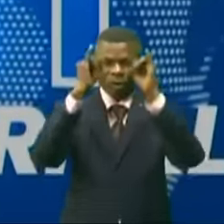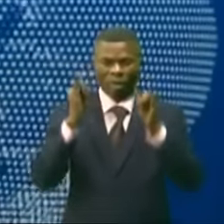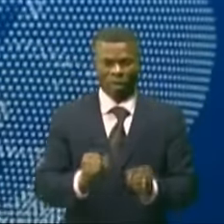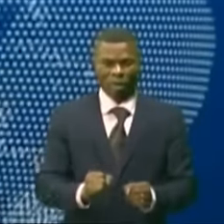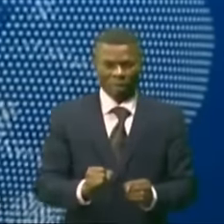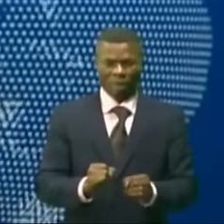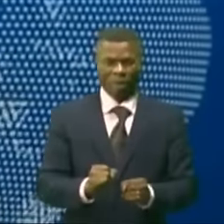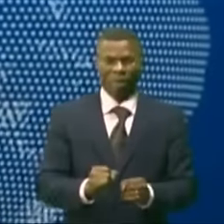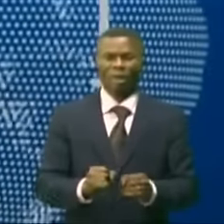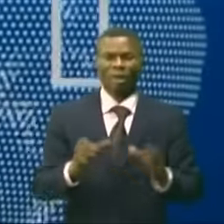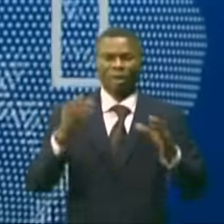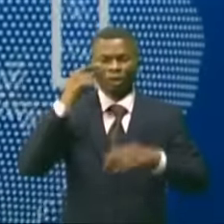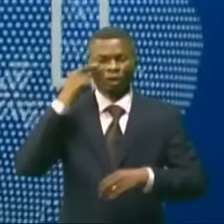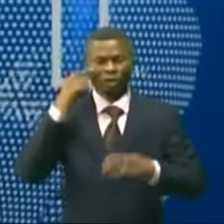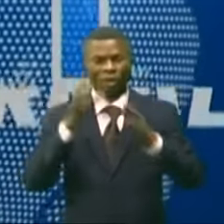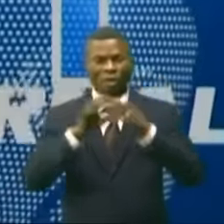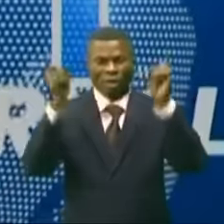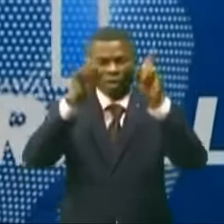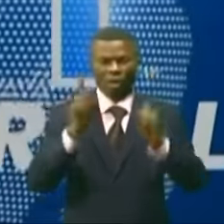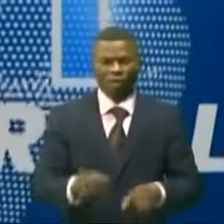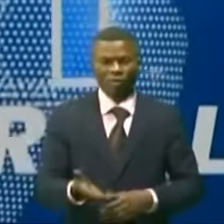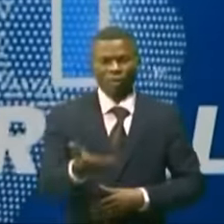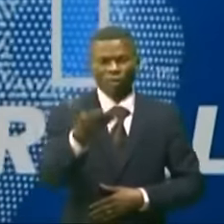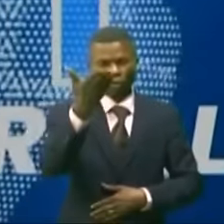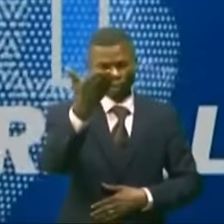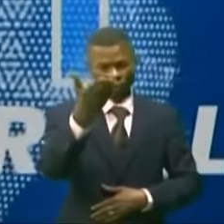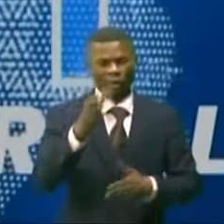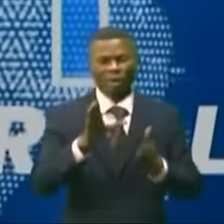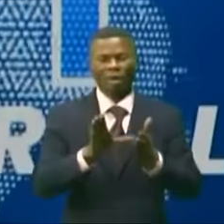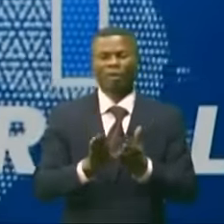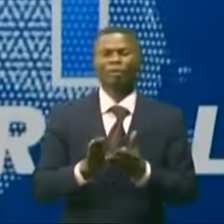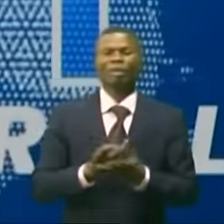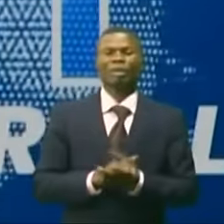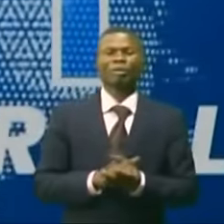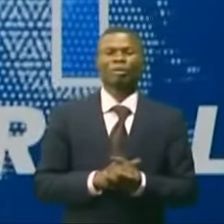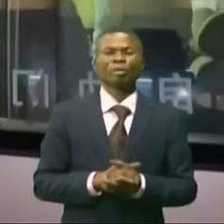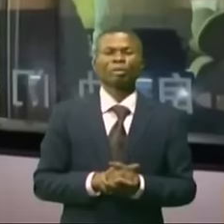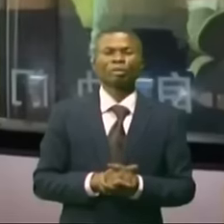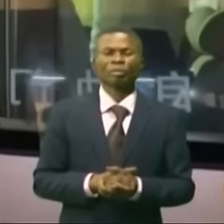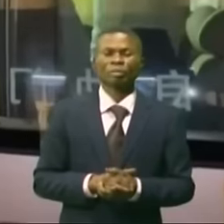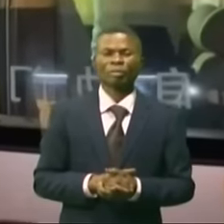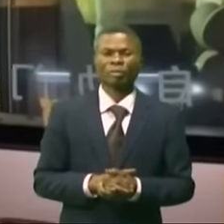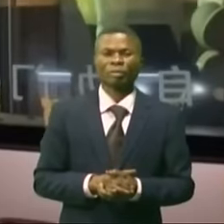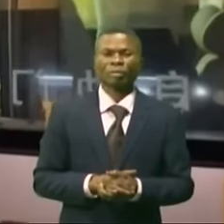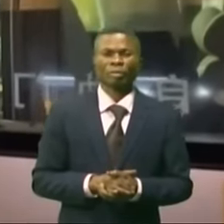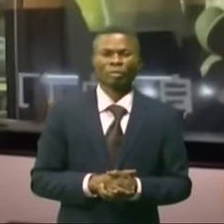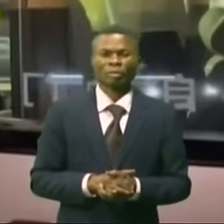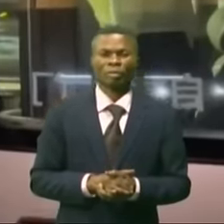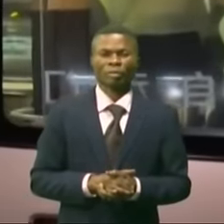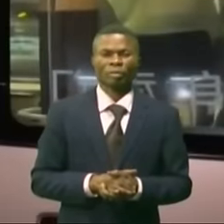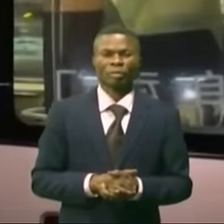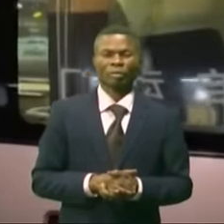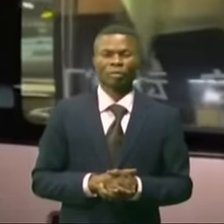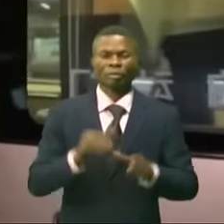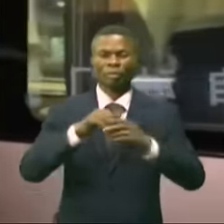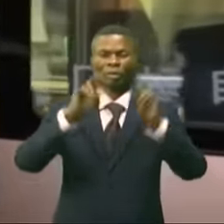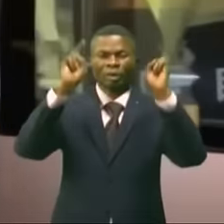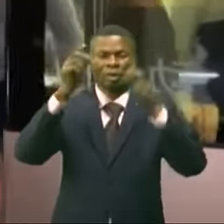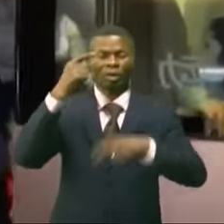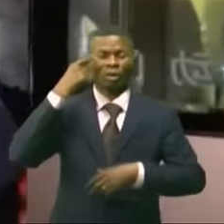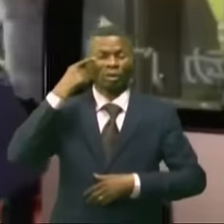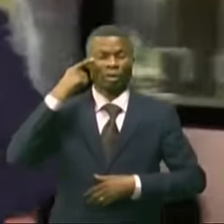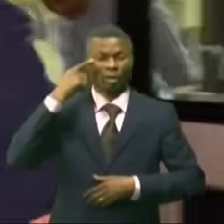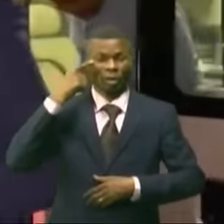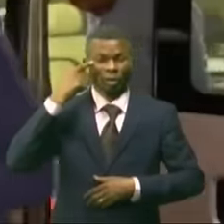sinoafricaine c'est un reportage de Nono masassekou rendu par shimen Dondo dans la ville chinoise de